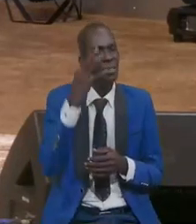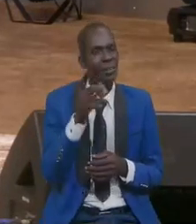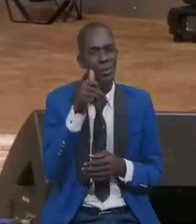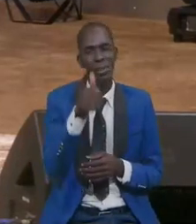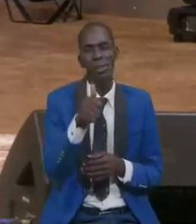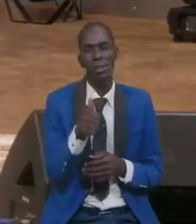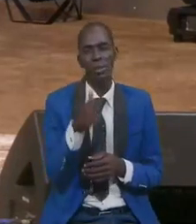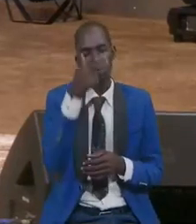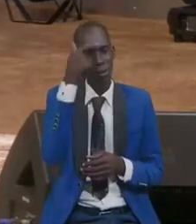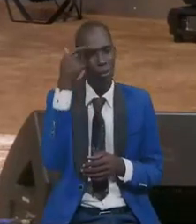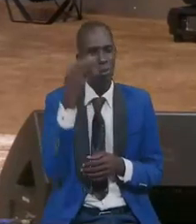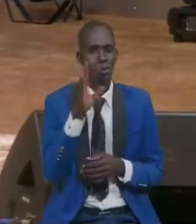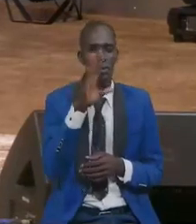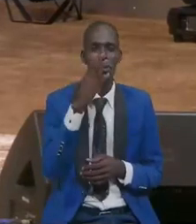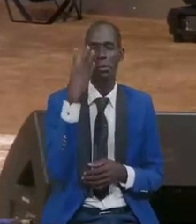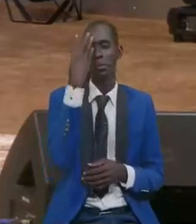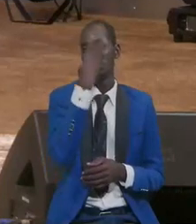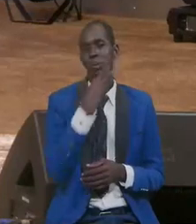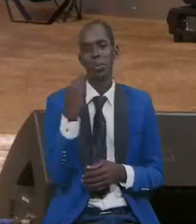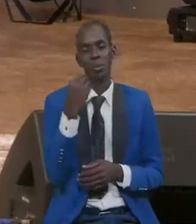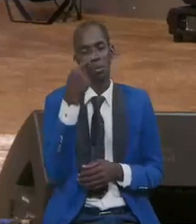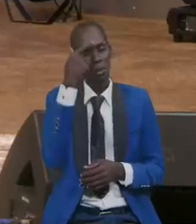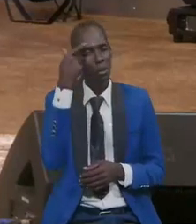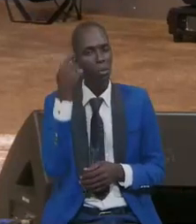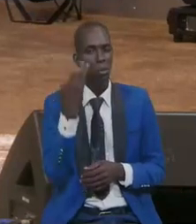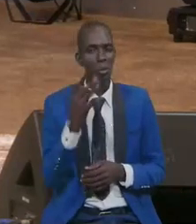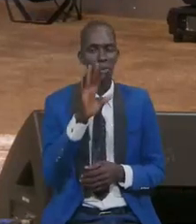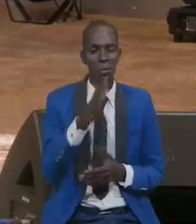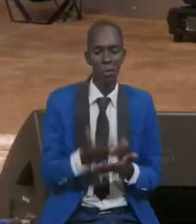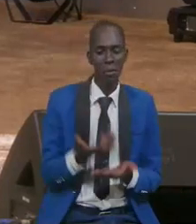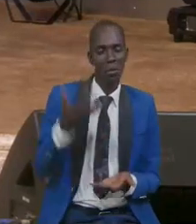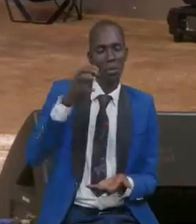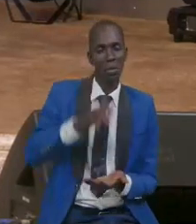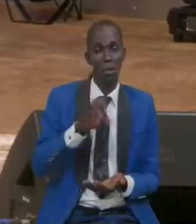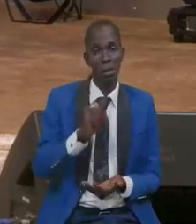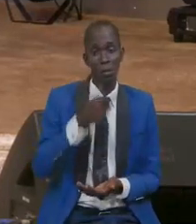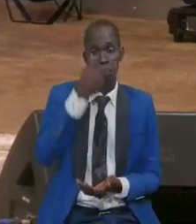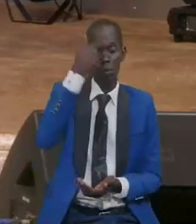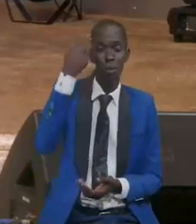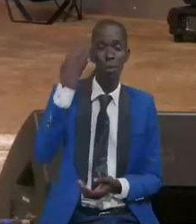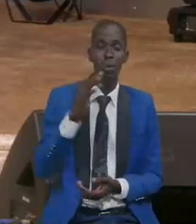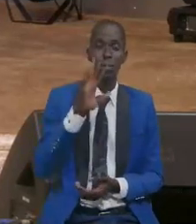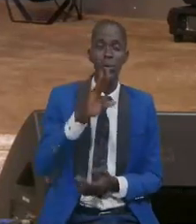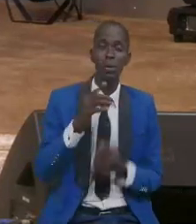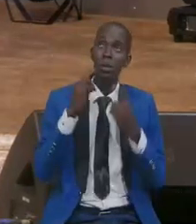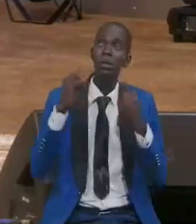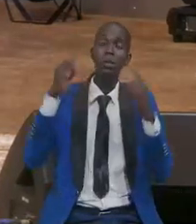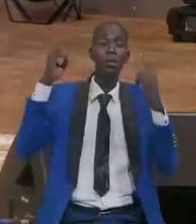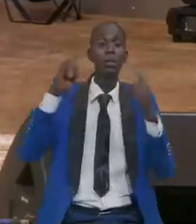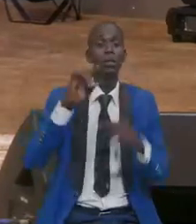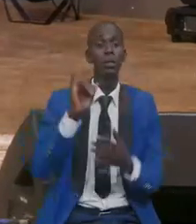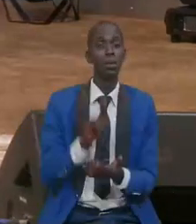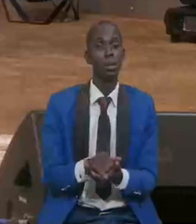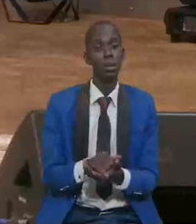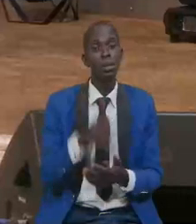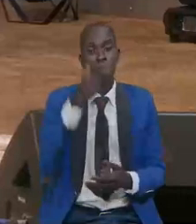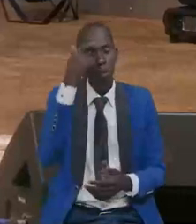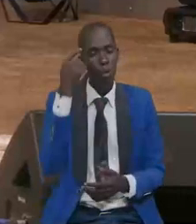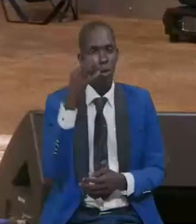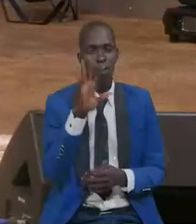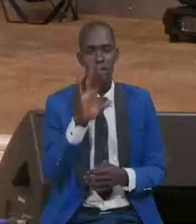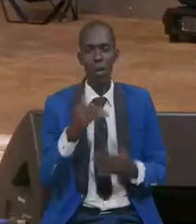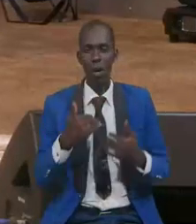cause de ta beauté, à cause de ta richesse, à cause de tes accomplissements. À cause de tes possessions, à cause de tes